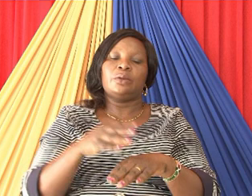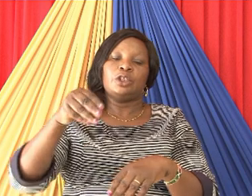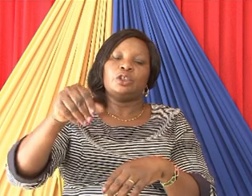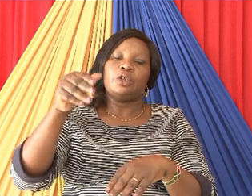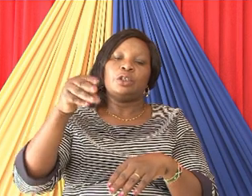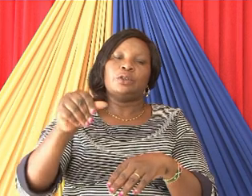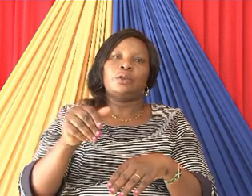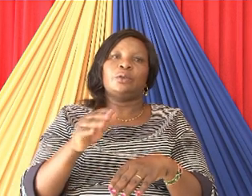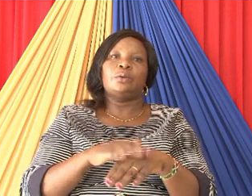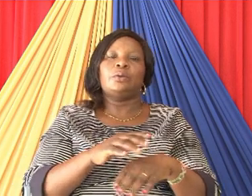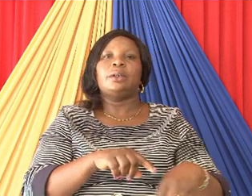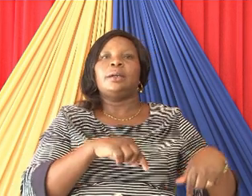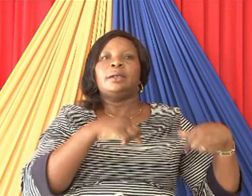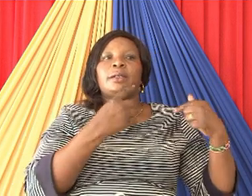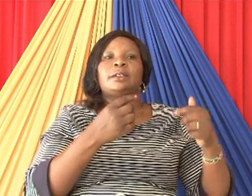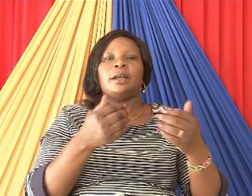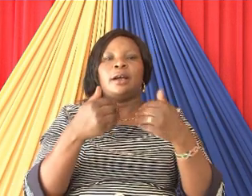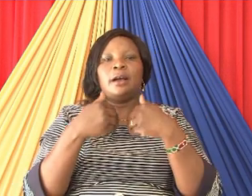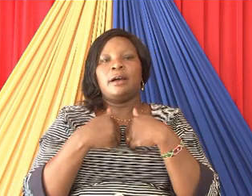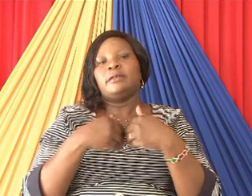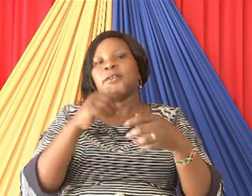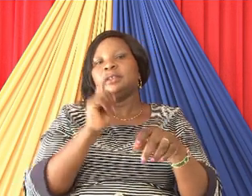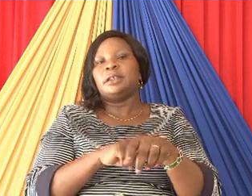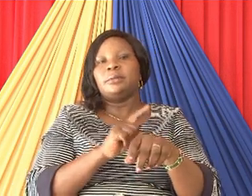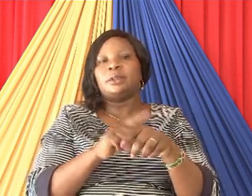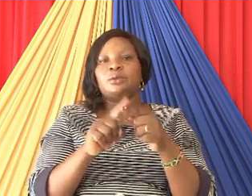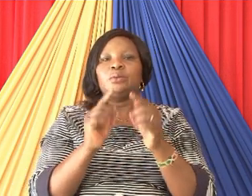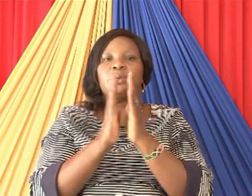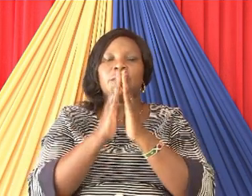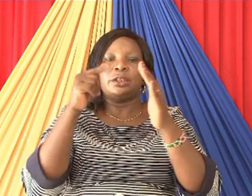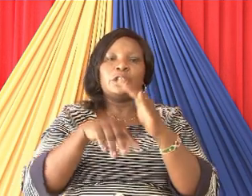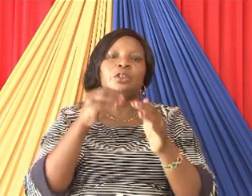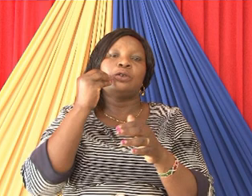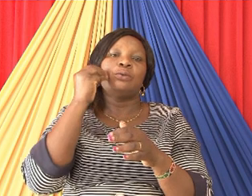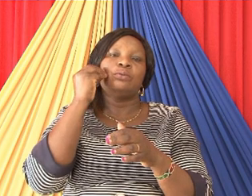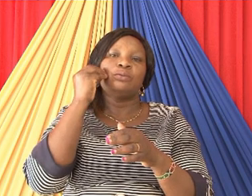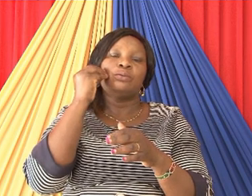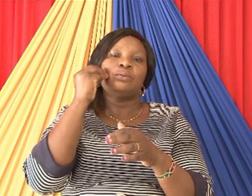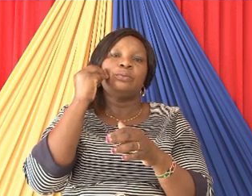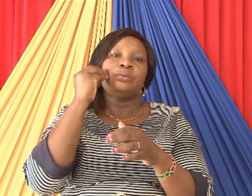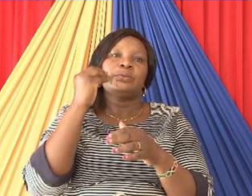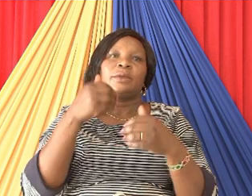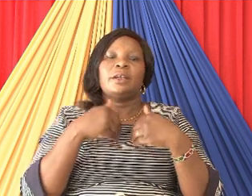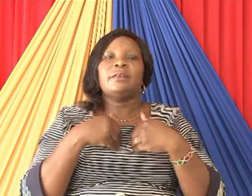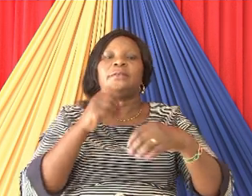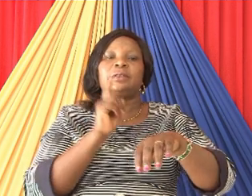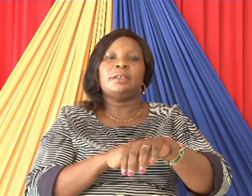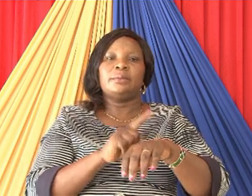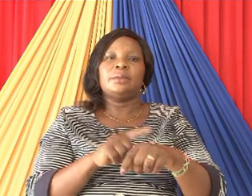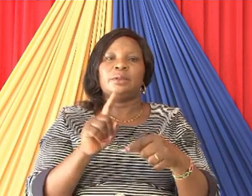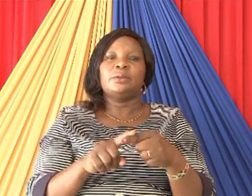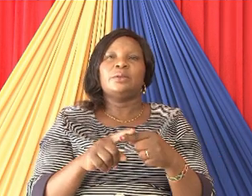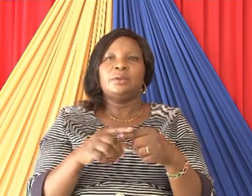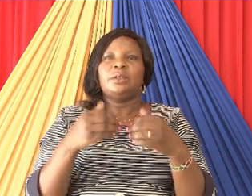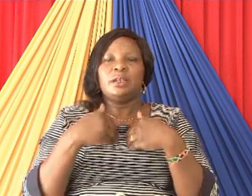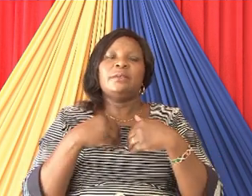mizuri, wako na nafasi ya kuomba hata watu wa nyumbani, wako na nafasi ya kuomba. fulani na